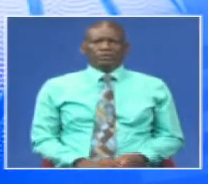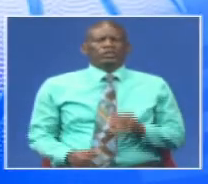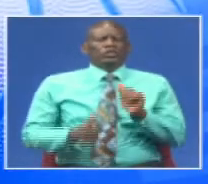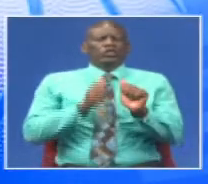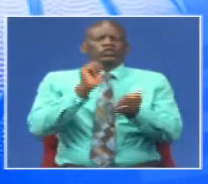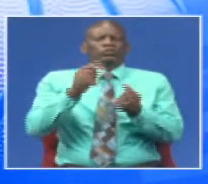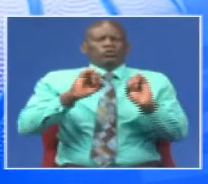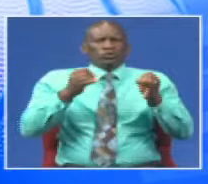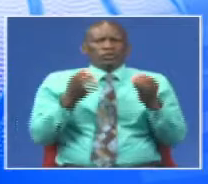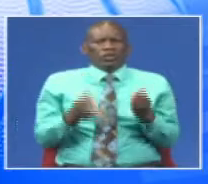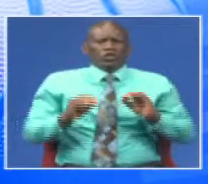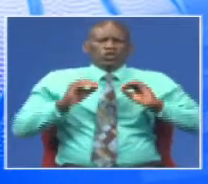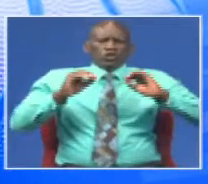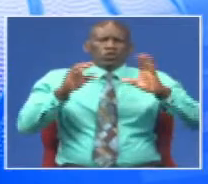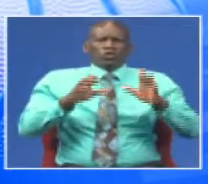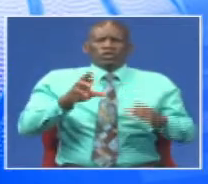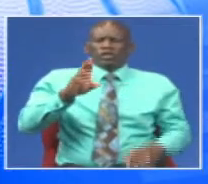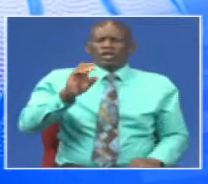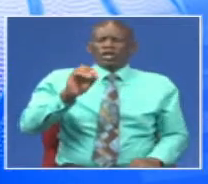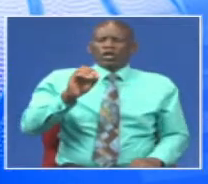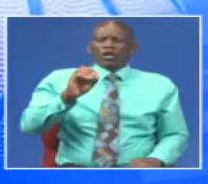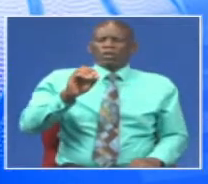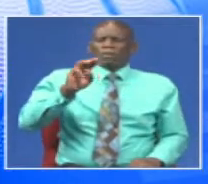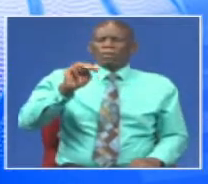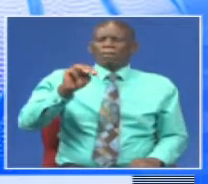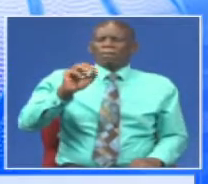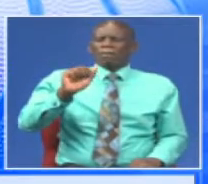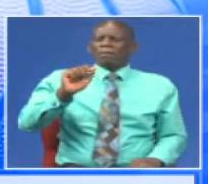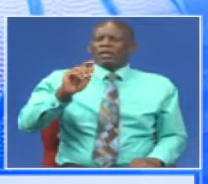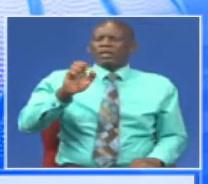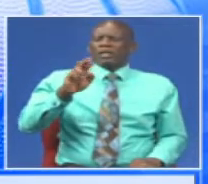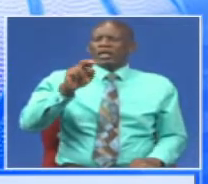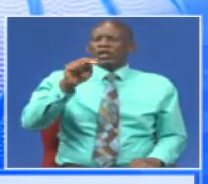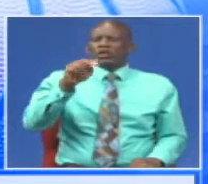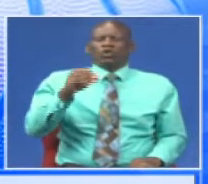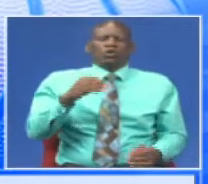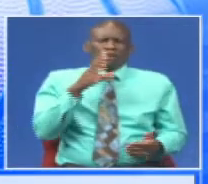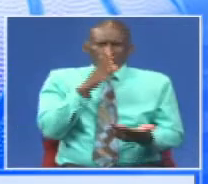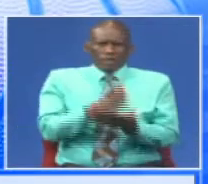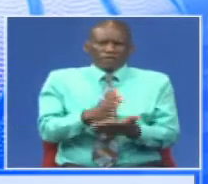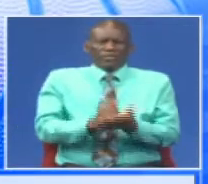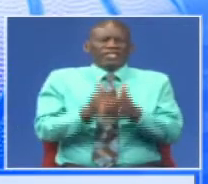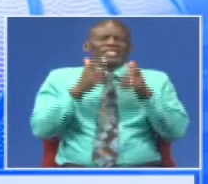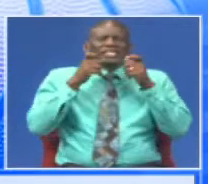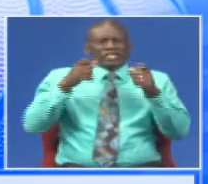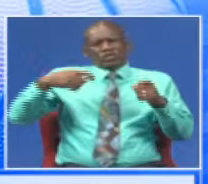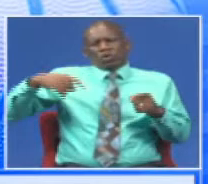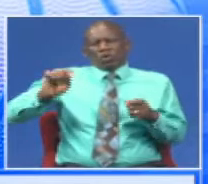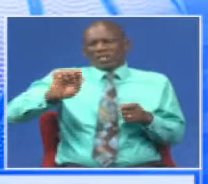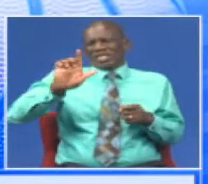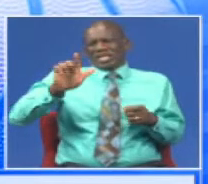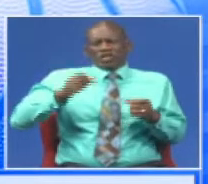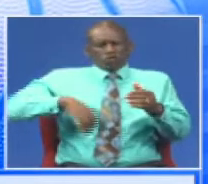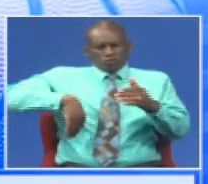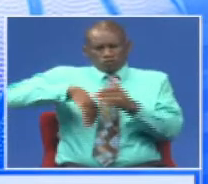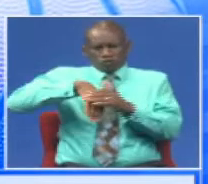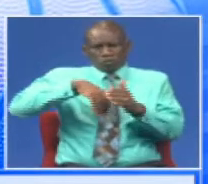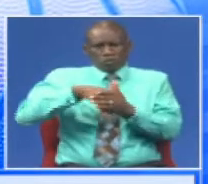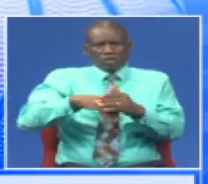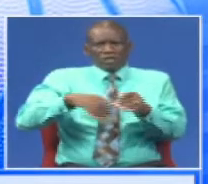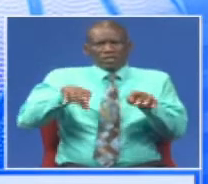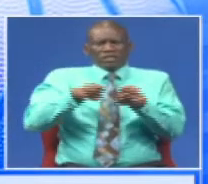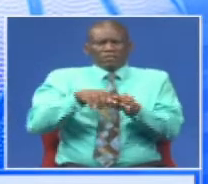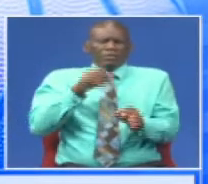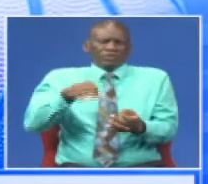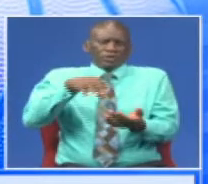Tazamaji, tuingie kwenye spoti. Kocha Robert Matano anaamini kwamba Tusker itahifadhi taji la ligi kuu na kandanda humu nchini licha kushikilia nafasi